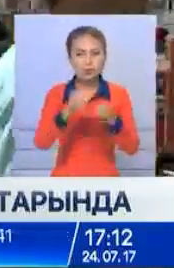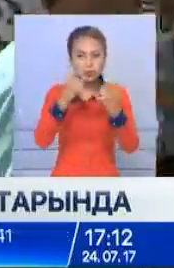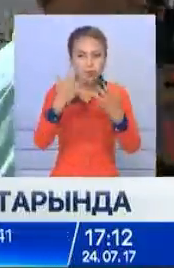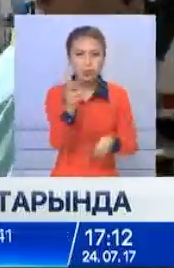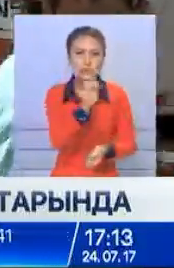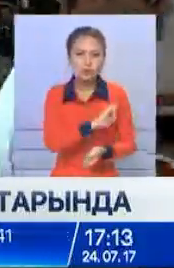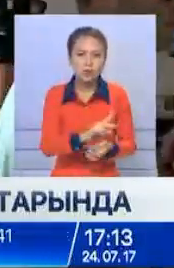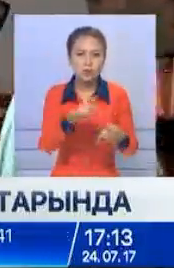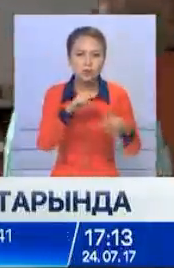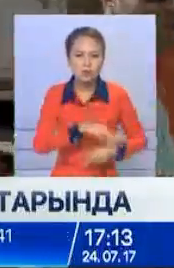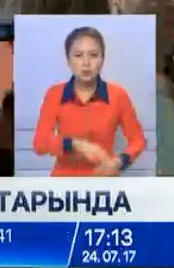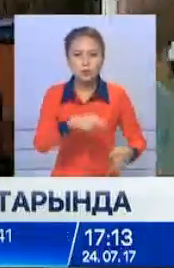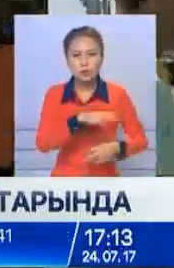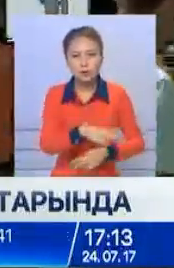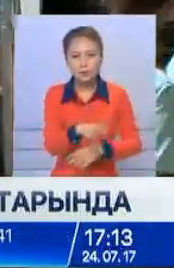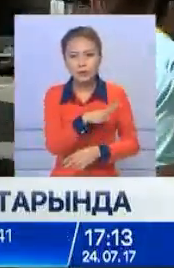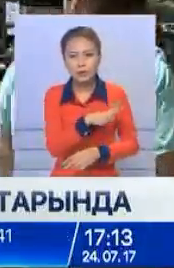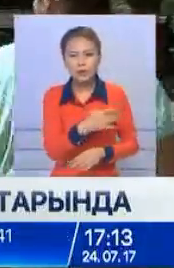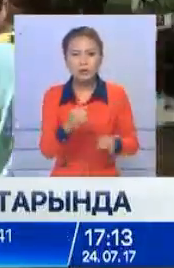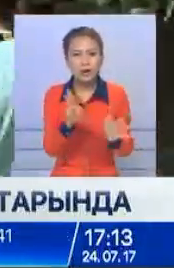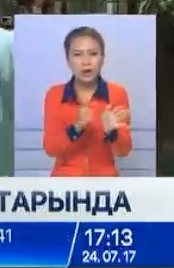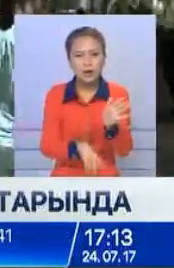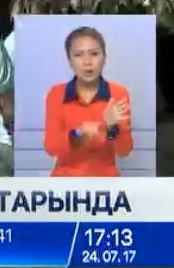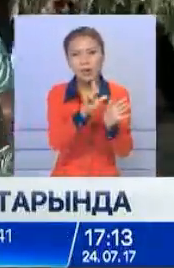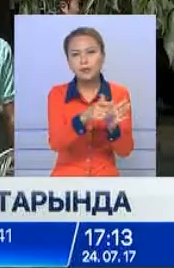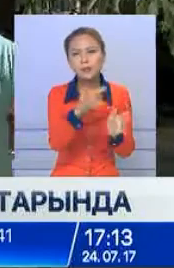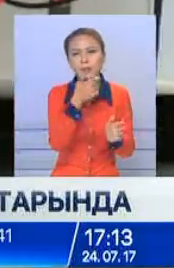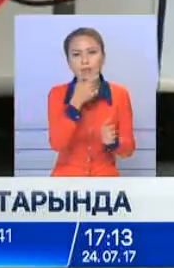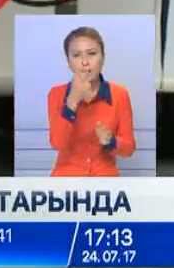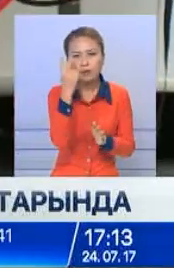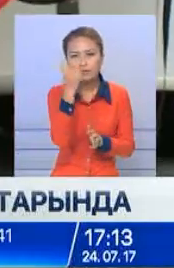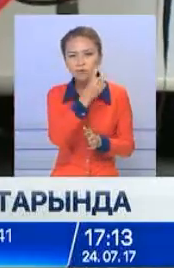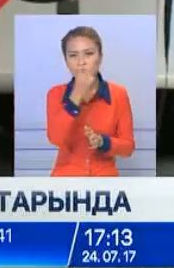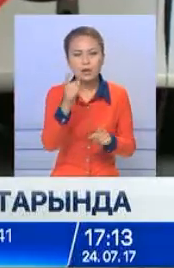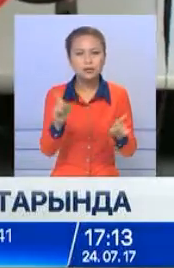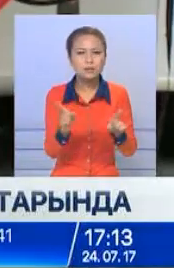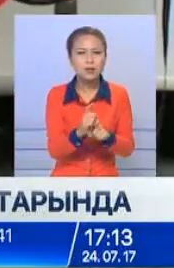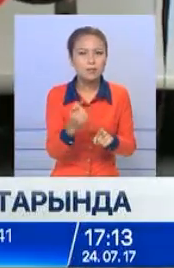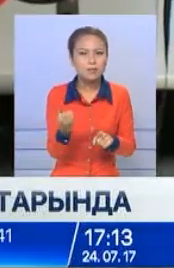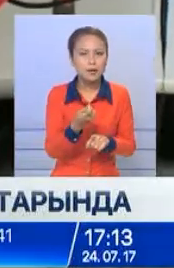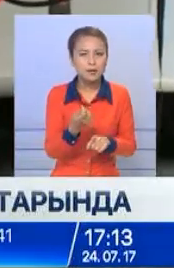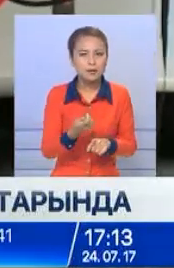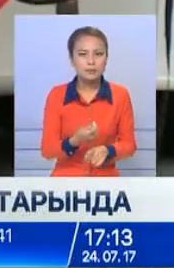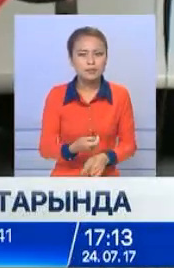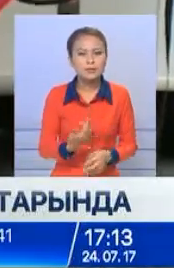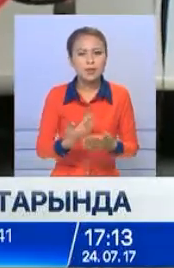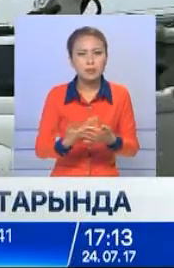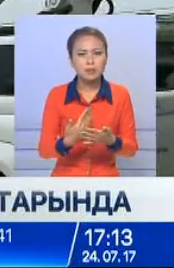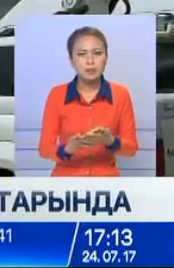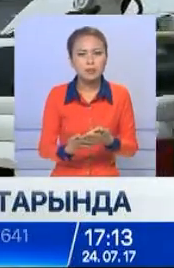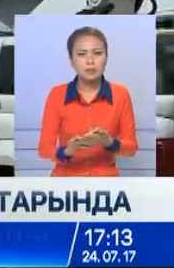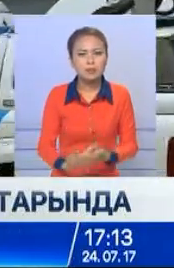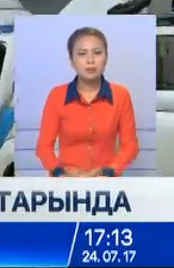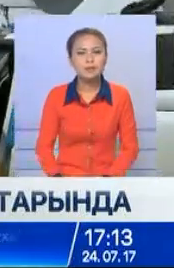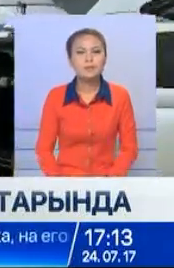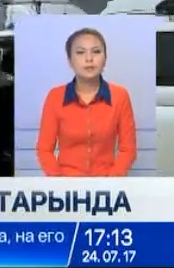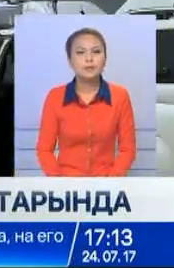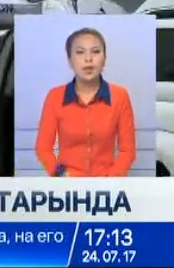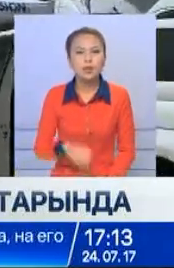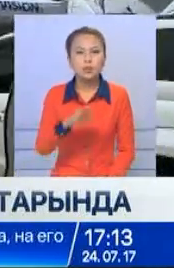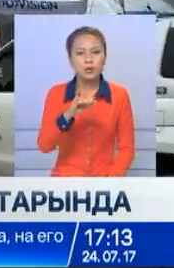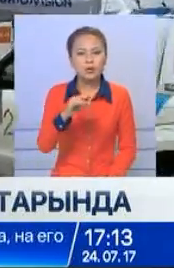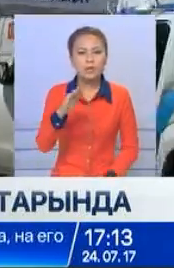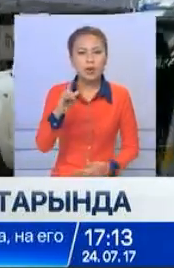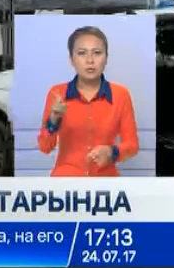қалаға көшіп, керуен құрып жүр. Қарапайым көрермендерге көрінбей тұрған тұстар аз емес. Мысалы, Тур де Франс